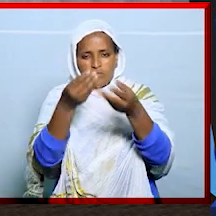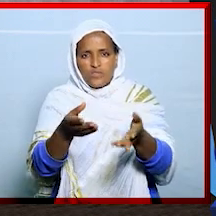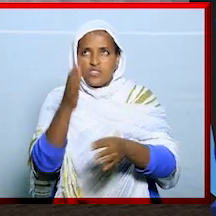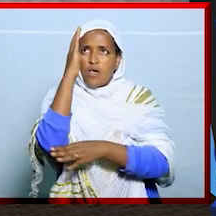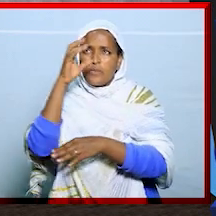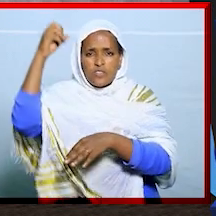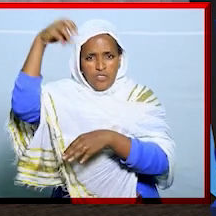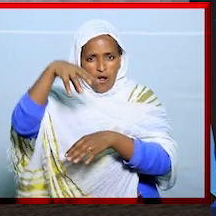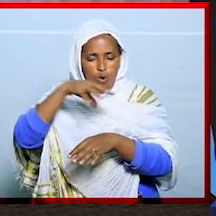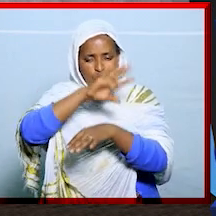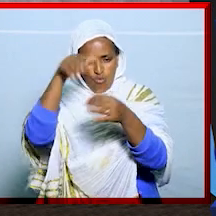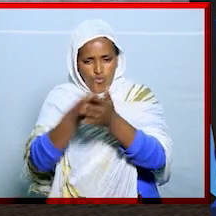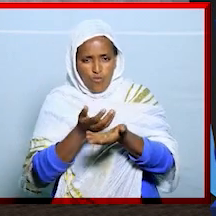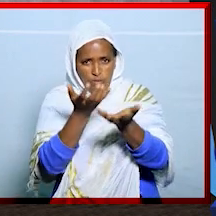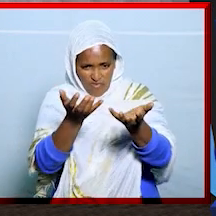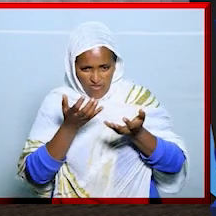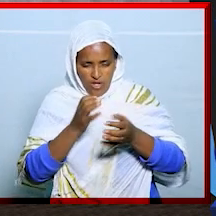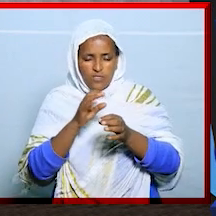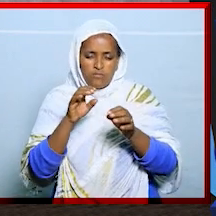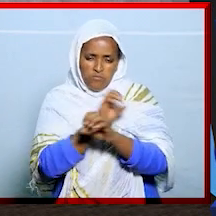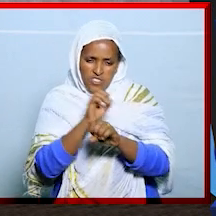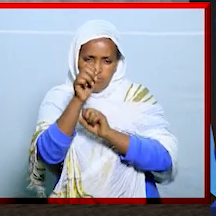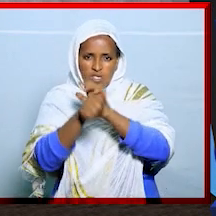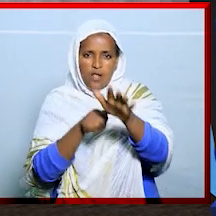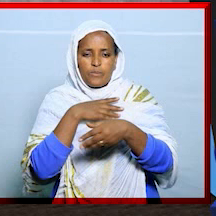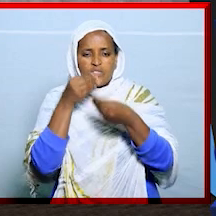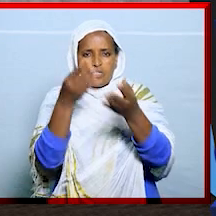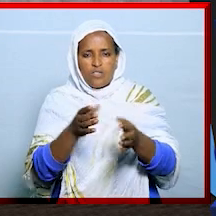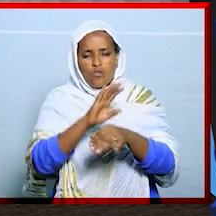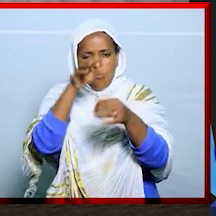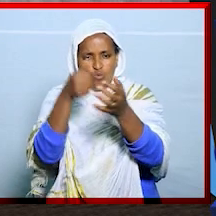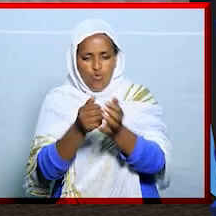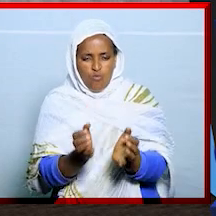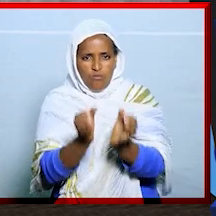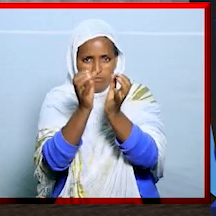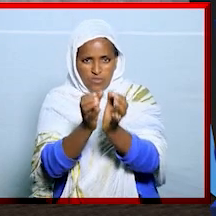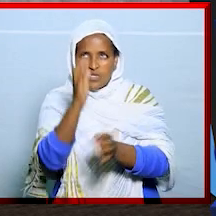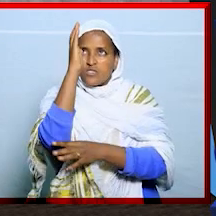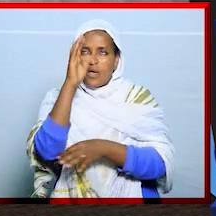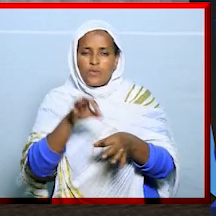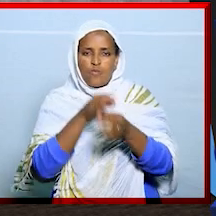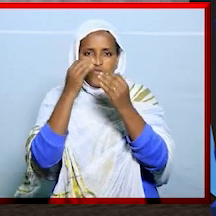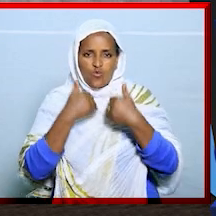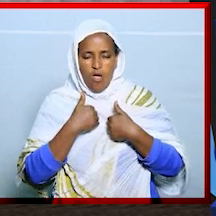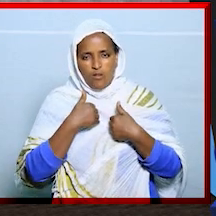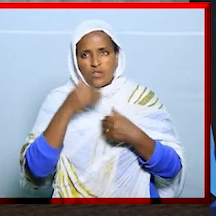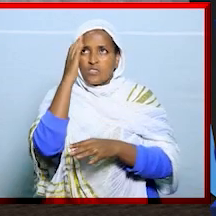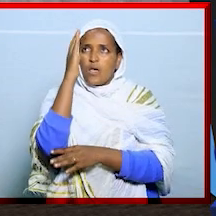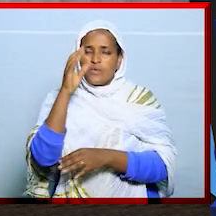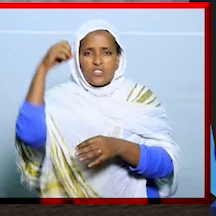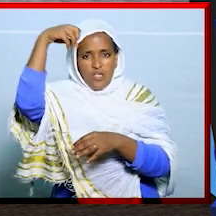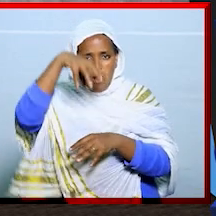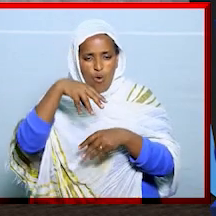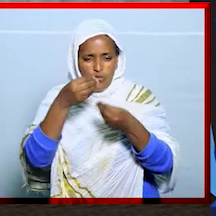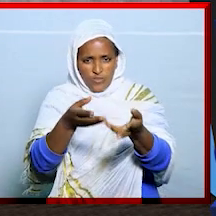እንደዛው ጸጋውን ለሚፈልጉት ሁሉ ሳይሰስት ይሰጣል። እስመ አኮ በመስፈርት ዘይሁብ እግዚአብሔር መንፈሶ እንዳለ ዮሐንስ ወንጌላ።